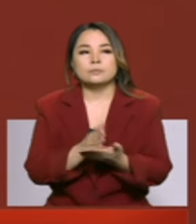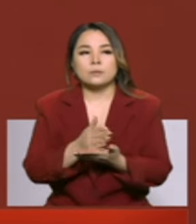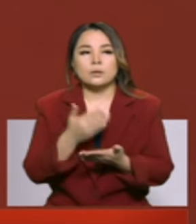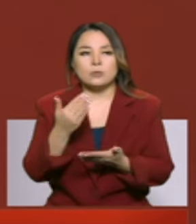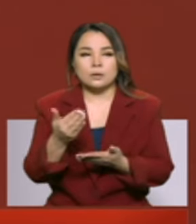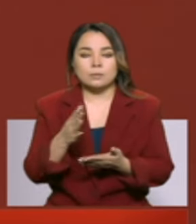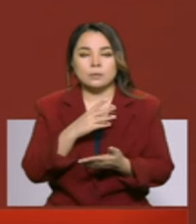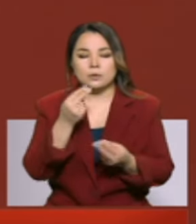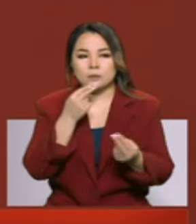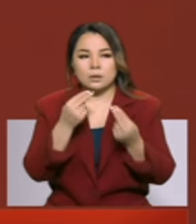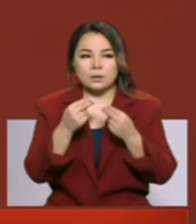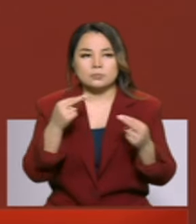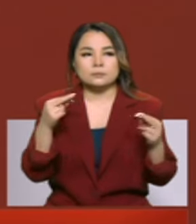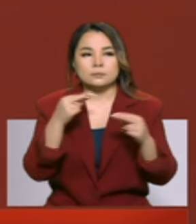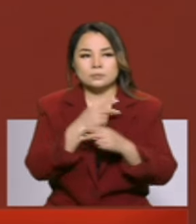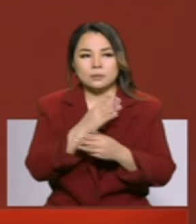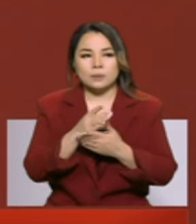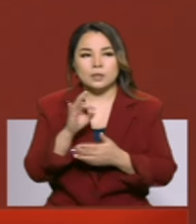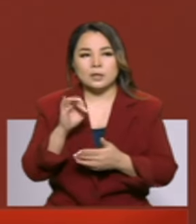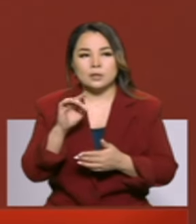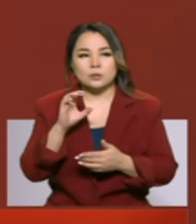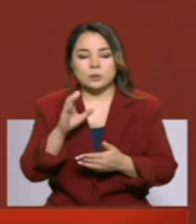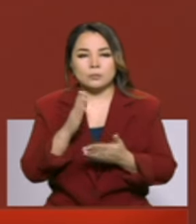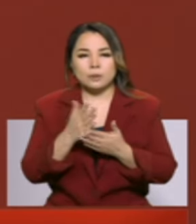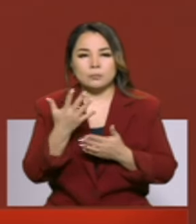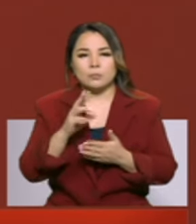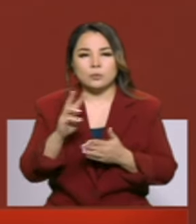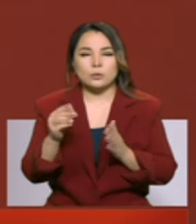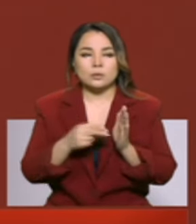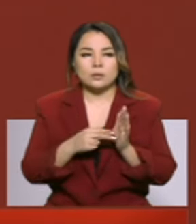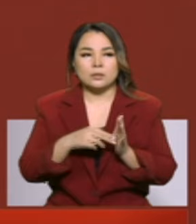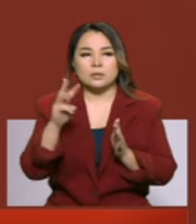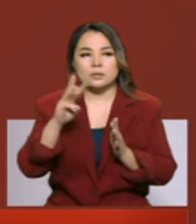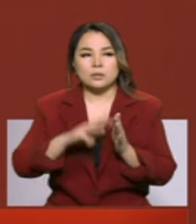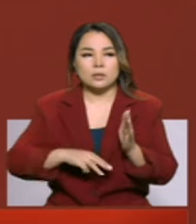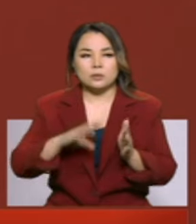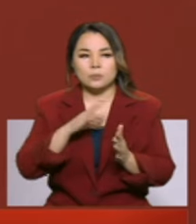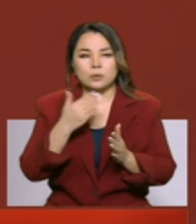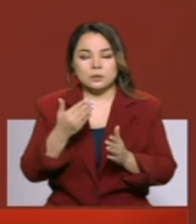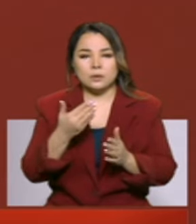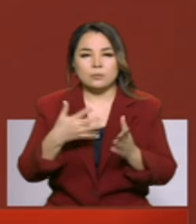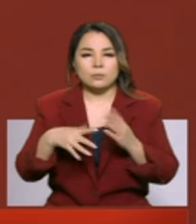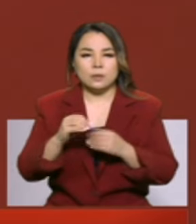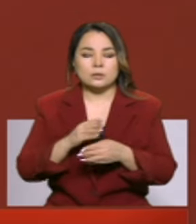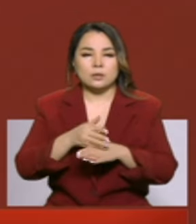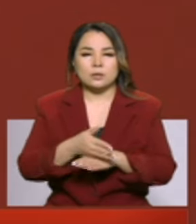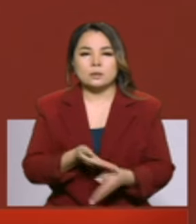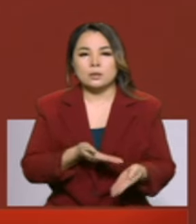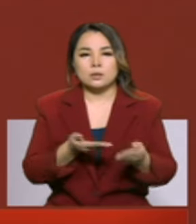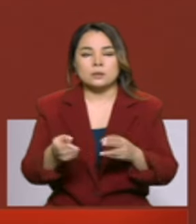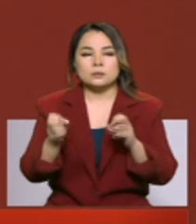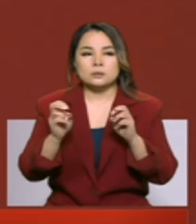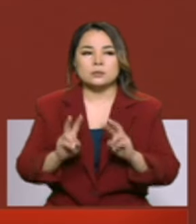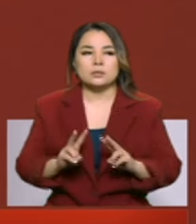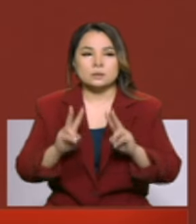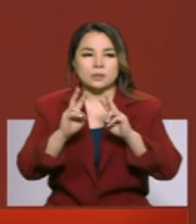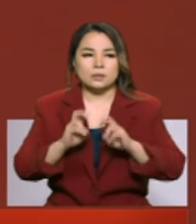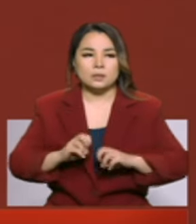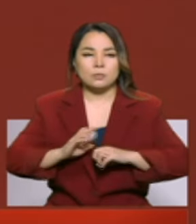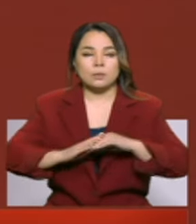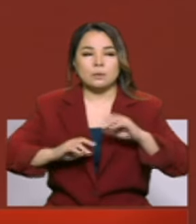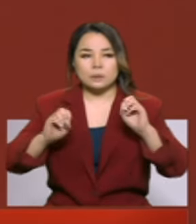Қызметкерлері астан уланған риксіз қонақ үйіне 5 миллион теңгеге жоқ айыппұл салынды. Мейманханаға арнайы тексеріс жүргізген